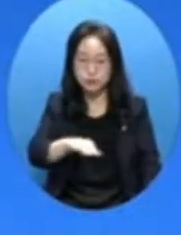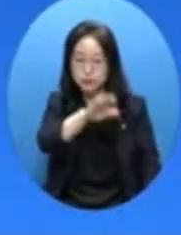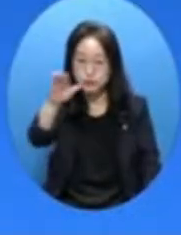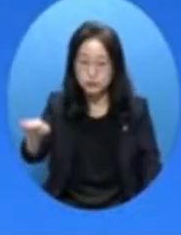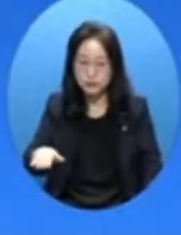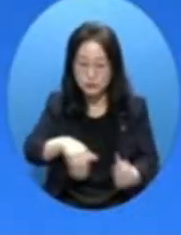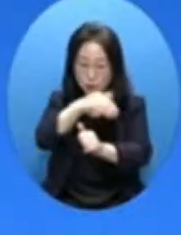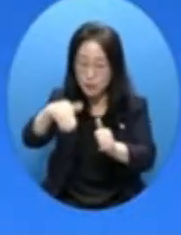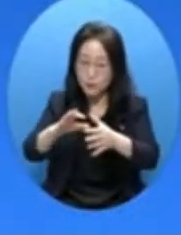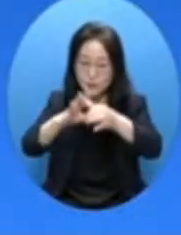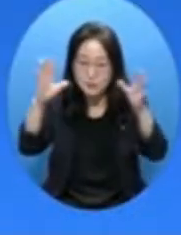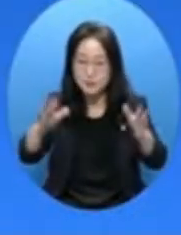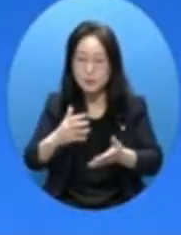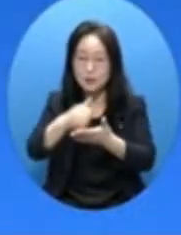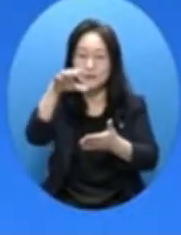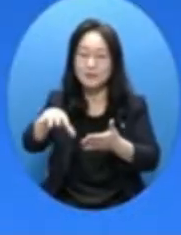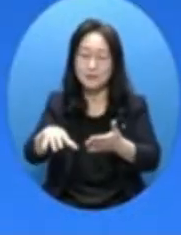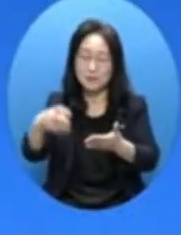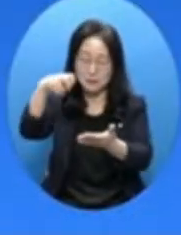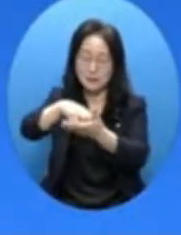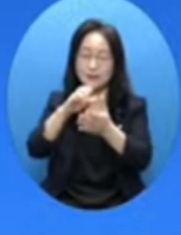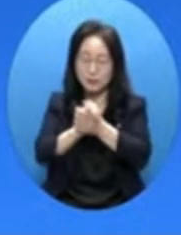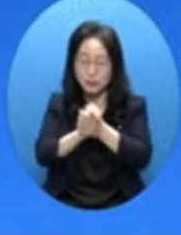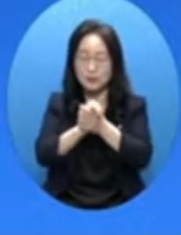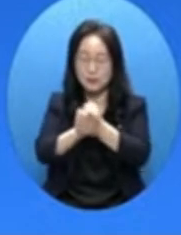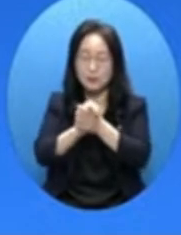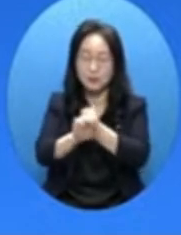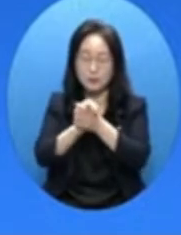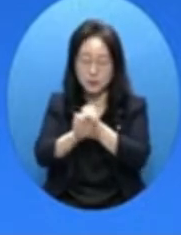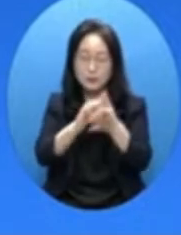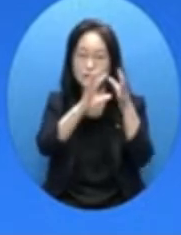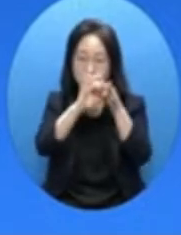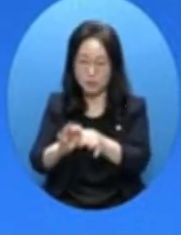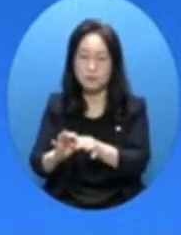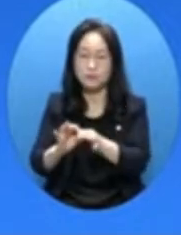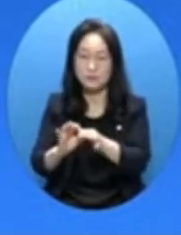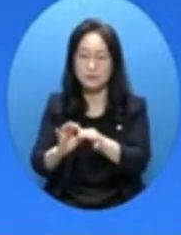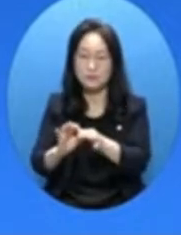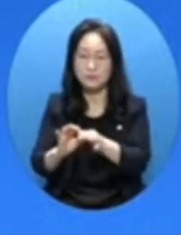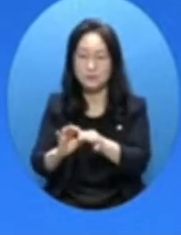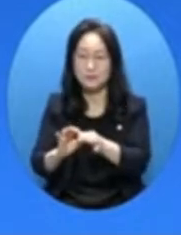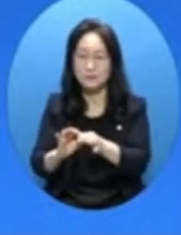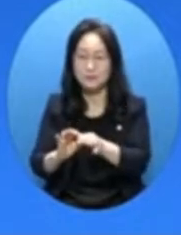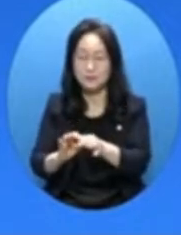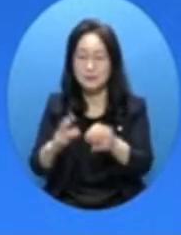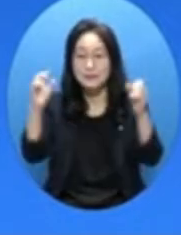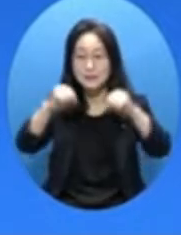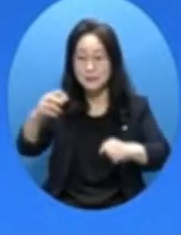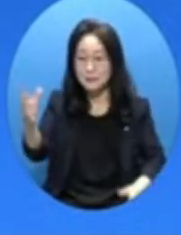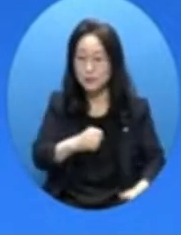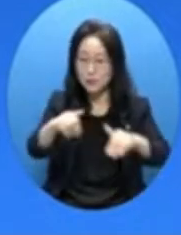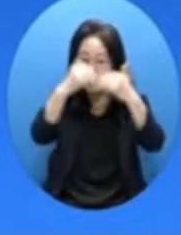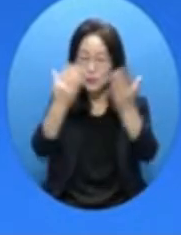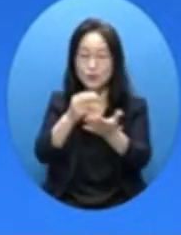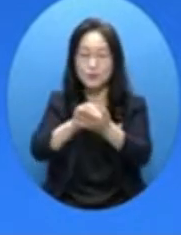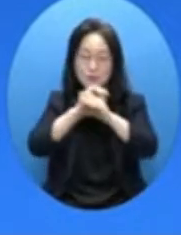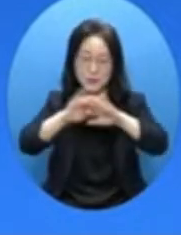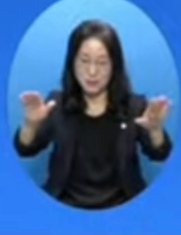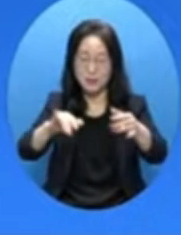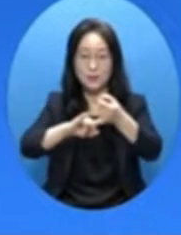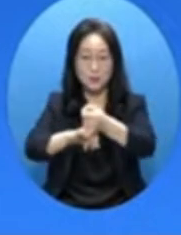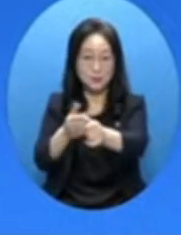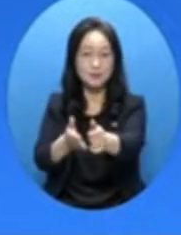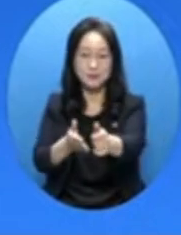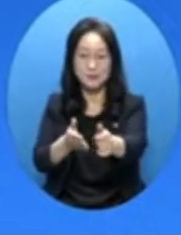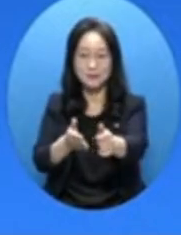할지라도 주 앞에 엎드려 기도하고 또 기도하고 또 기도하여 응답받고 모든 문제를 해결하는 여러분 모두가 되기를